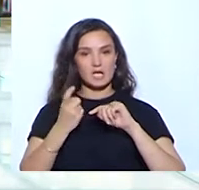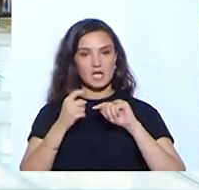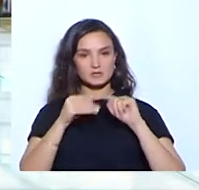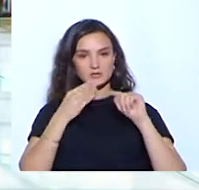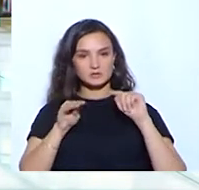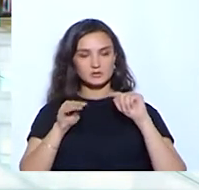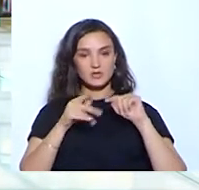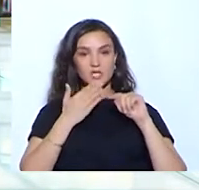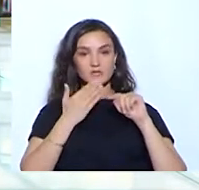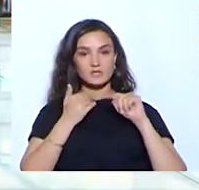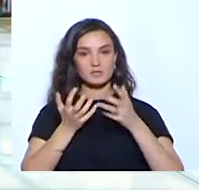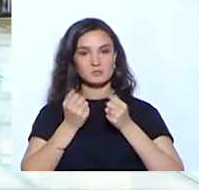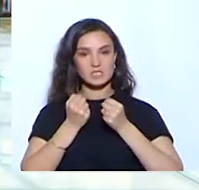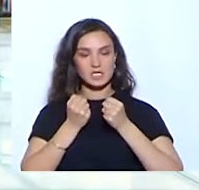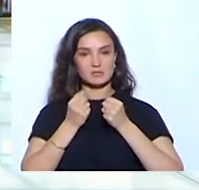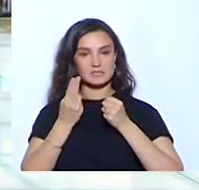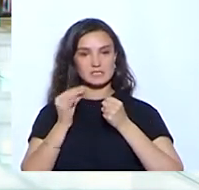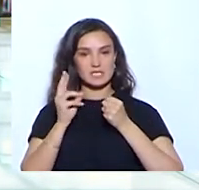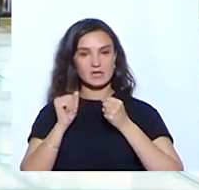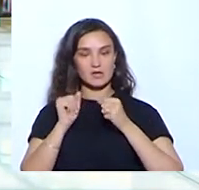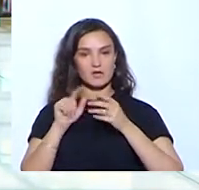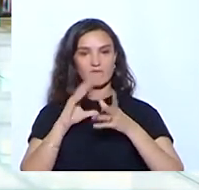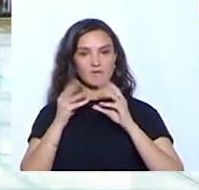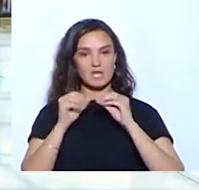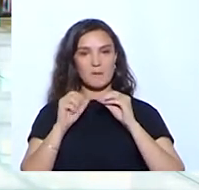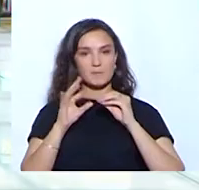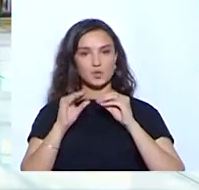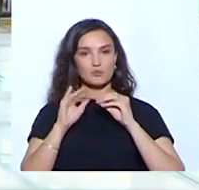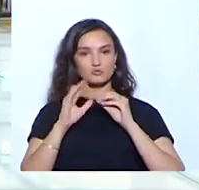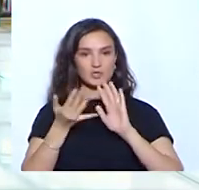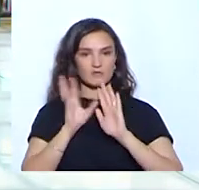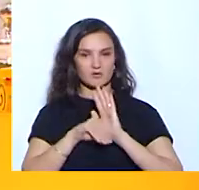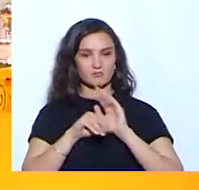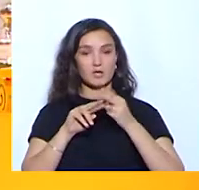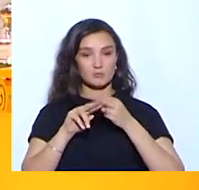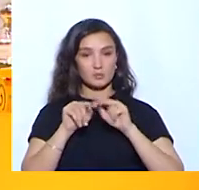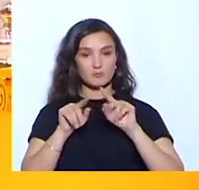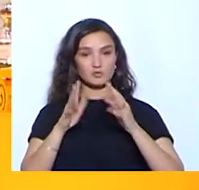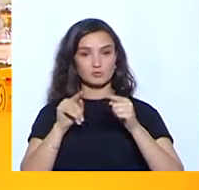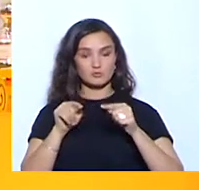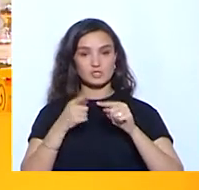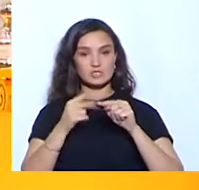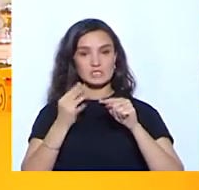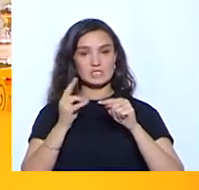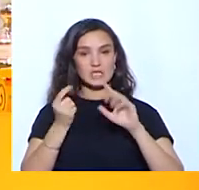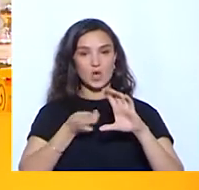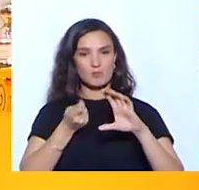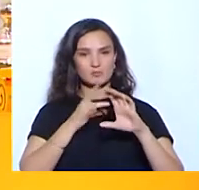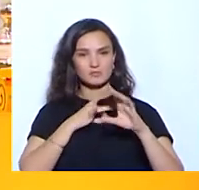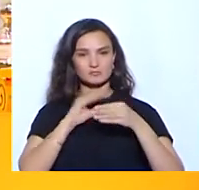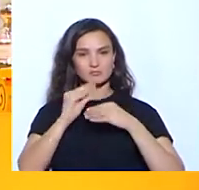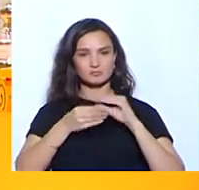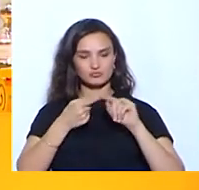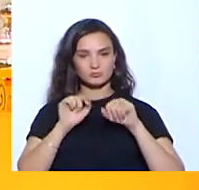ხარისხობრივად, ანუ ადვილად შეთვისებადი ცილა, რომელიც ყველა ამინომჟავას შეიცავს. და ასეთ შემთხვევაში, აი ეს ცილის ომლეტი, ეს თეთრი